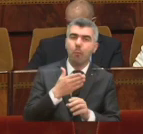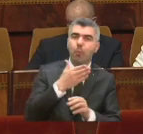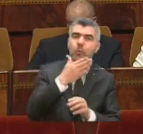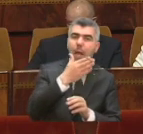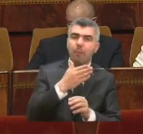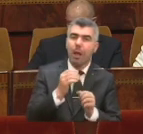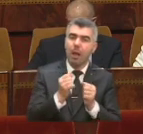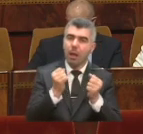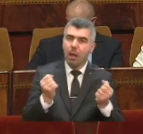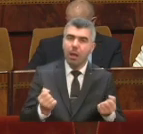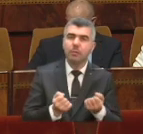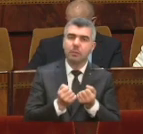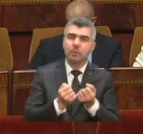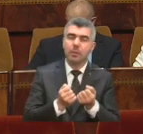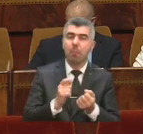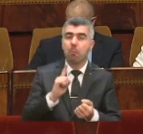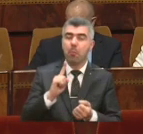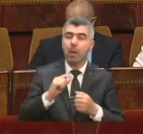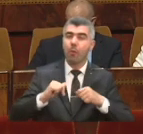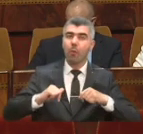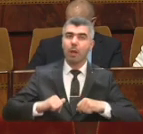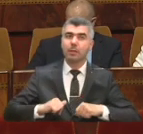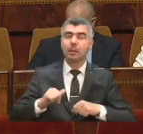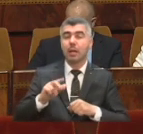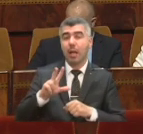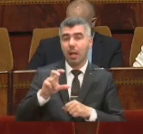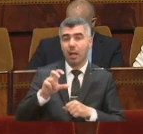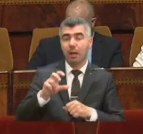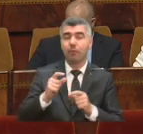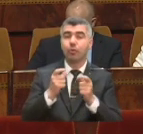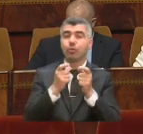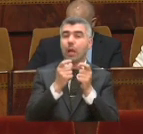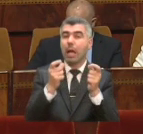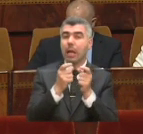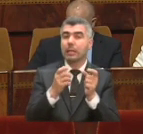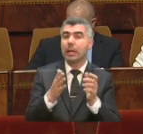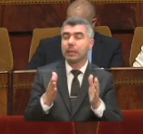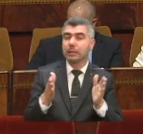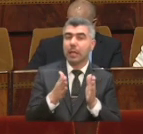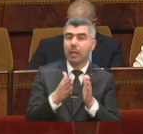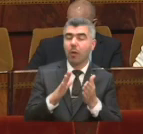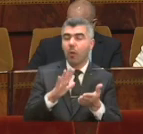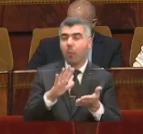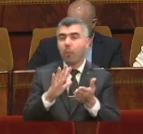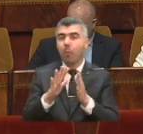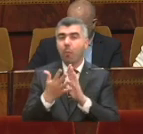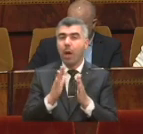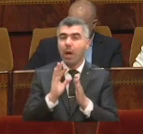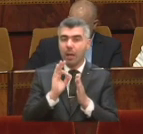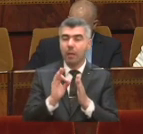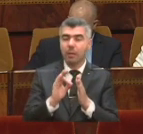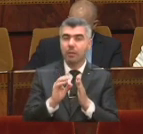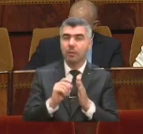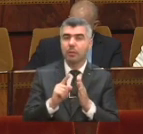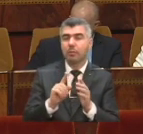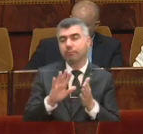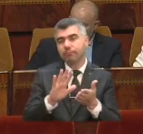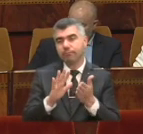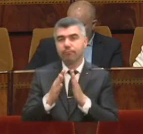للنهوض بهذا القطاع، ولكن سيد الوزير كتعرفوا بأن الشركات الصغيرة والصغيرة جدا والمتوسطة تتمثل